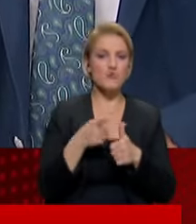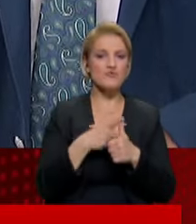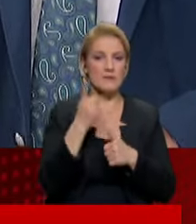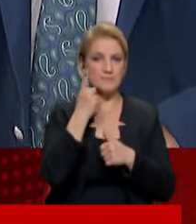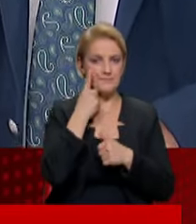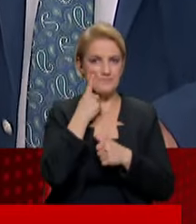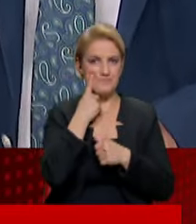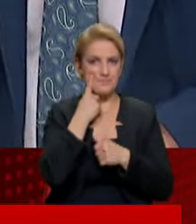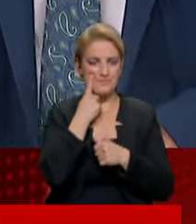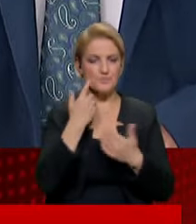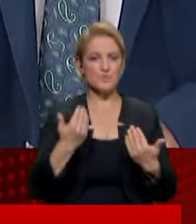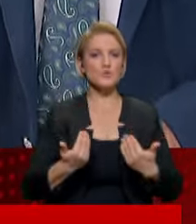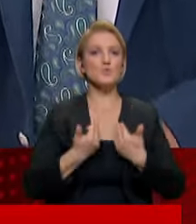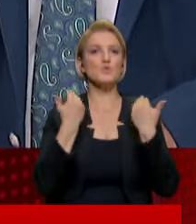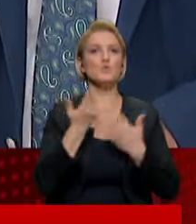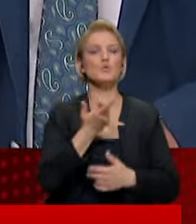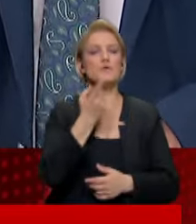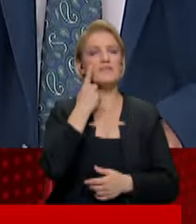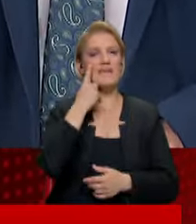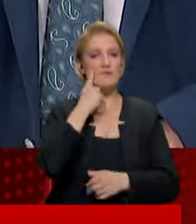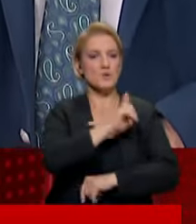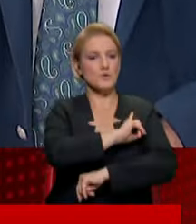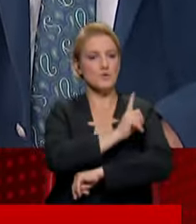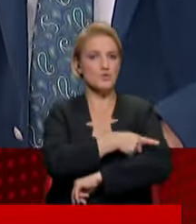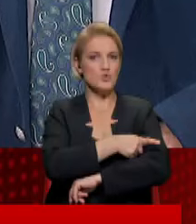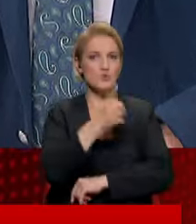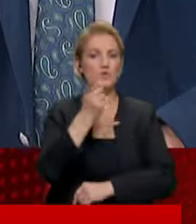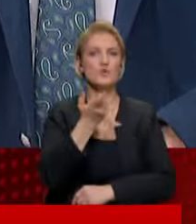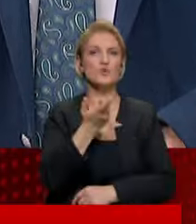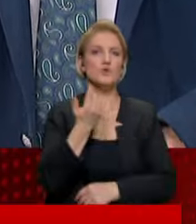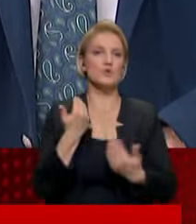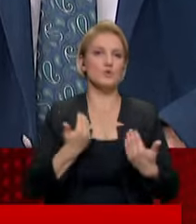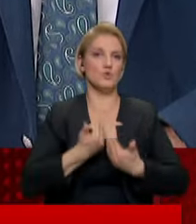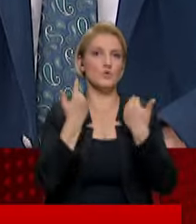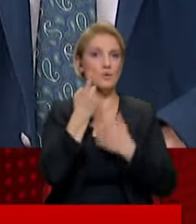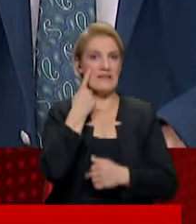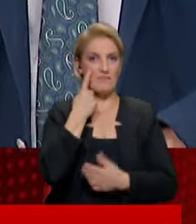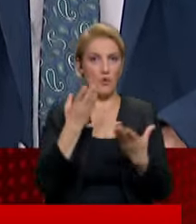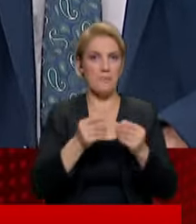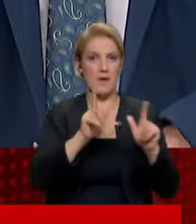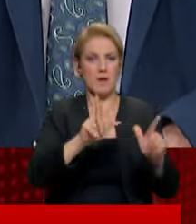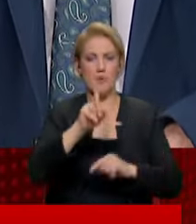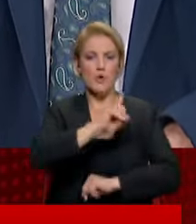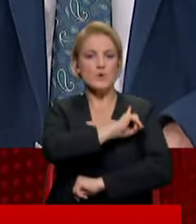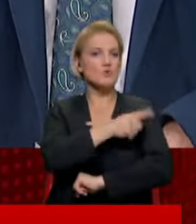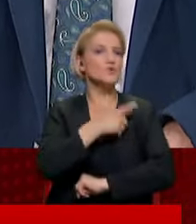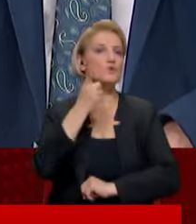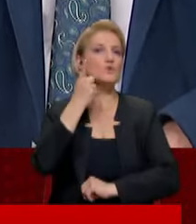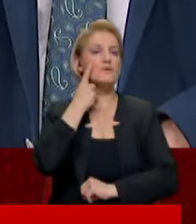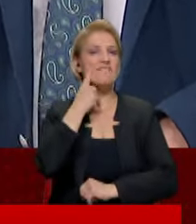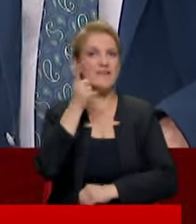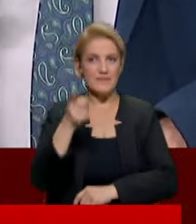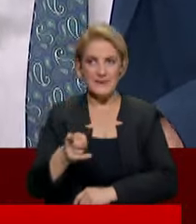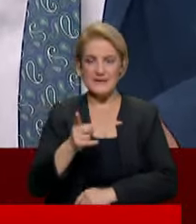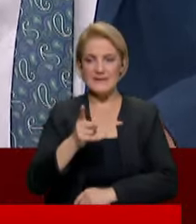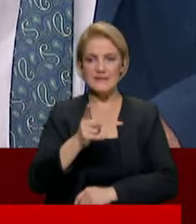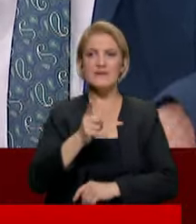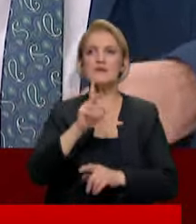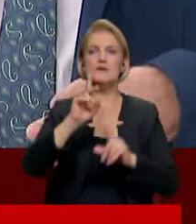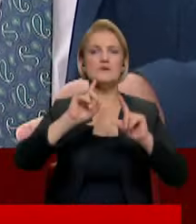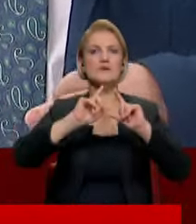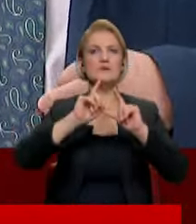devlet hukuk devleti güçlü bir hukuk devleti olmalı ve o güçlü hukuk devletinin infaz